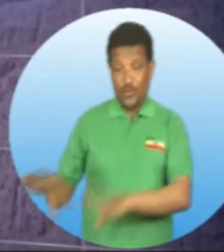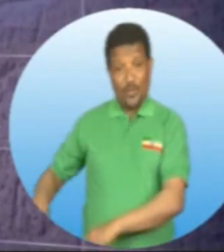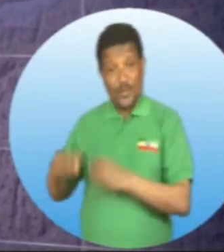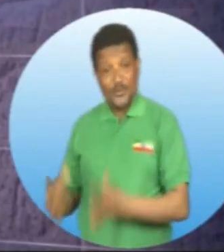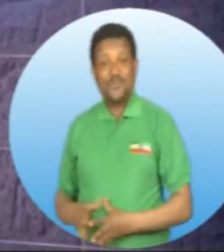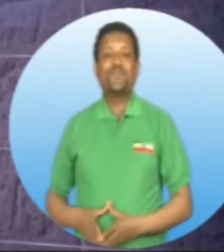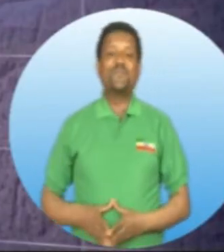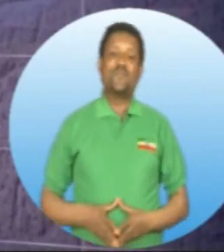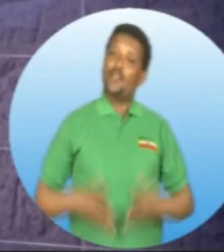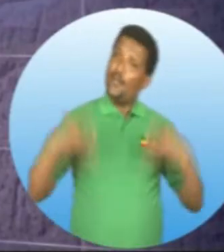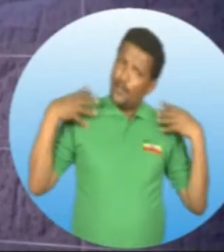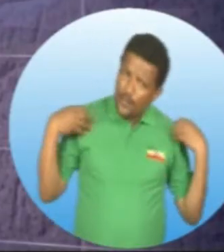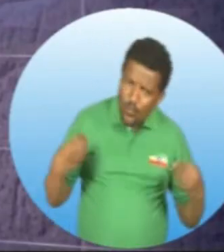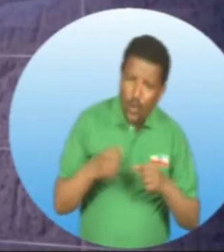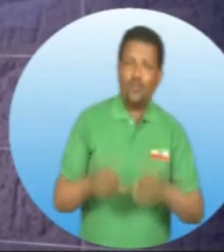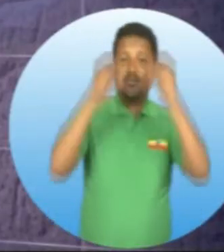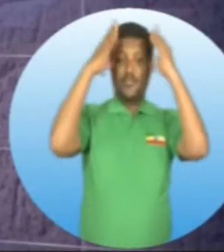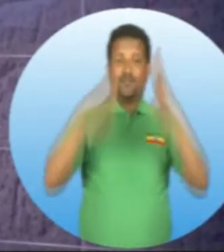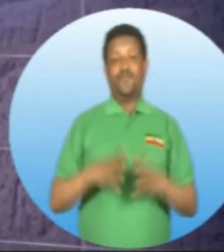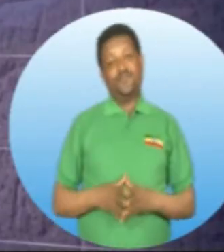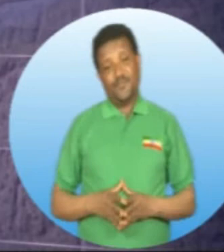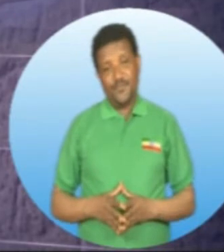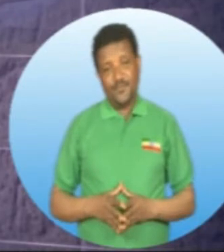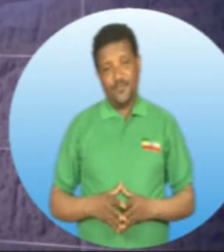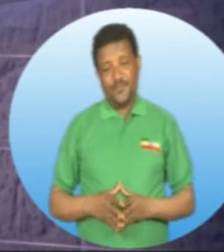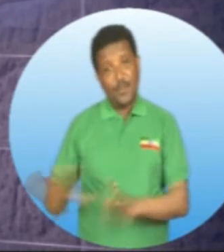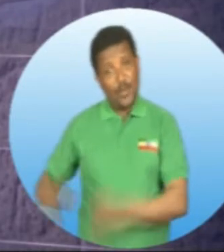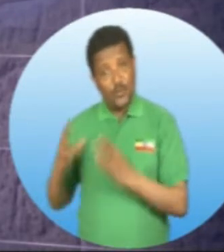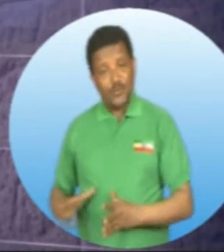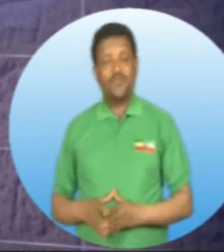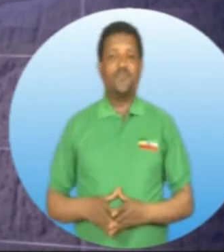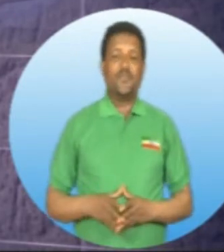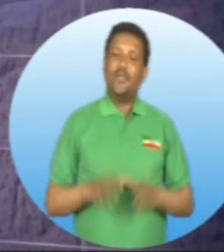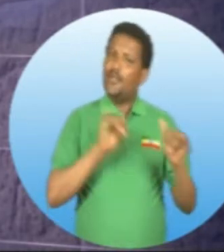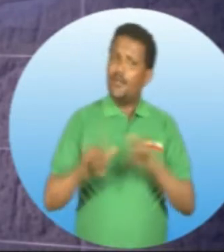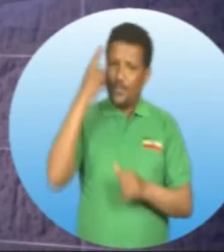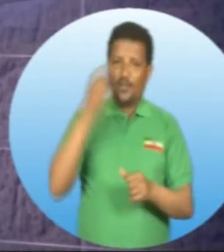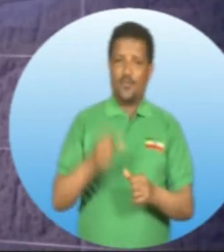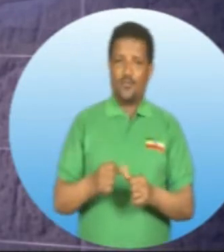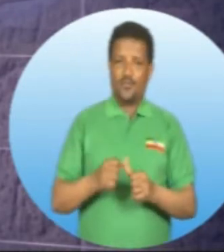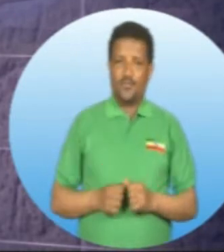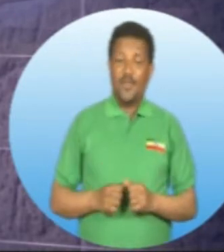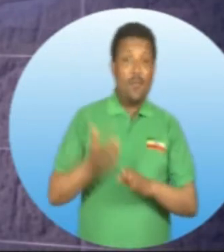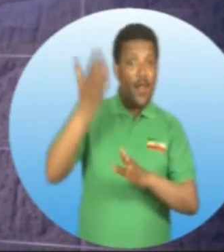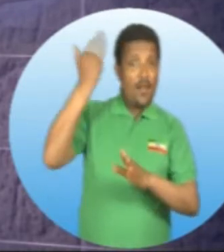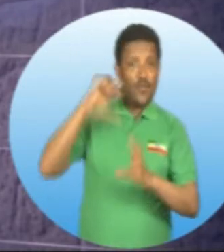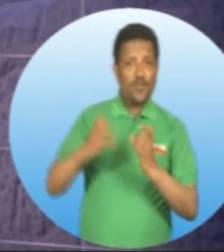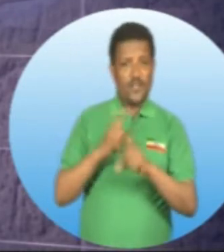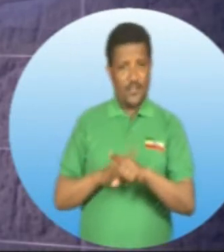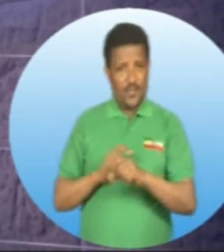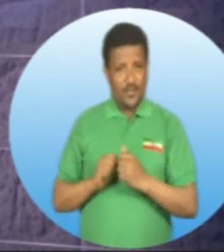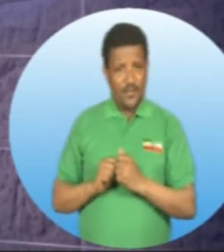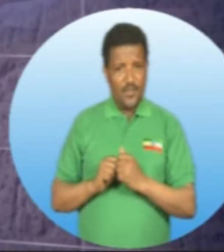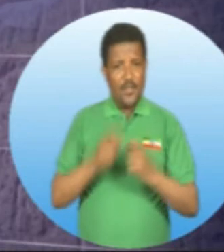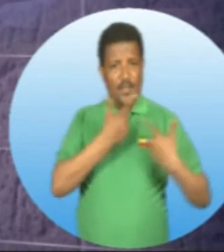እንደምን አላችሁ ተማሪዎች? እንደምን አሉ መምህር? ተማሪዎች እንደምታስተውሱት